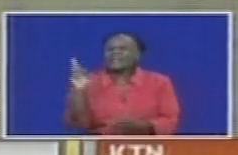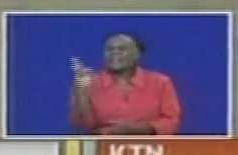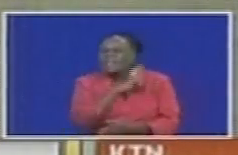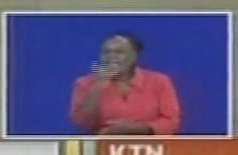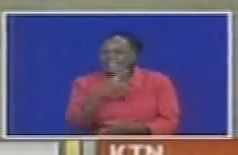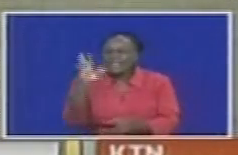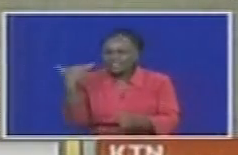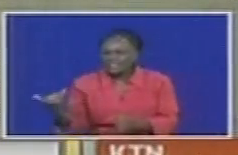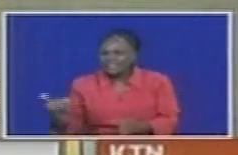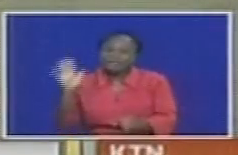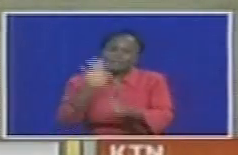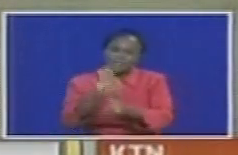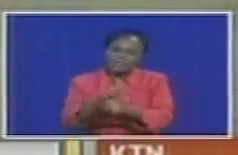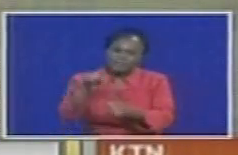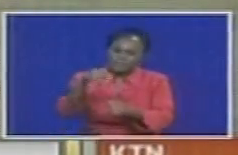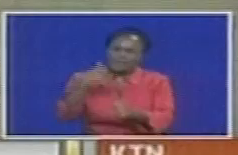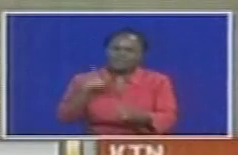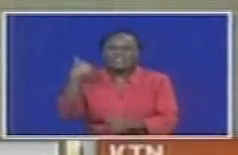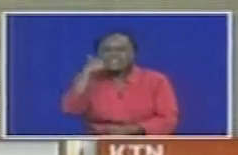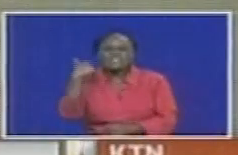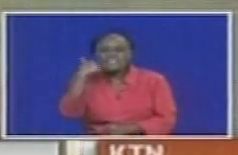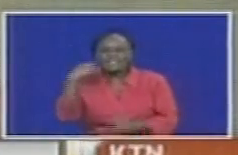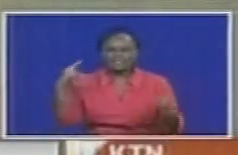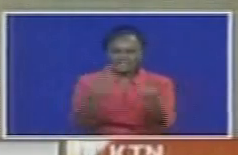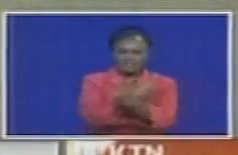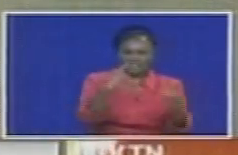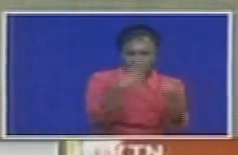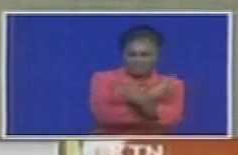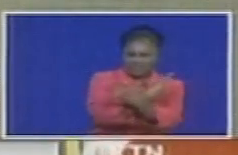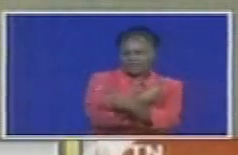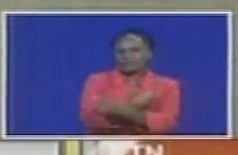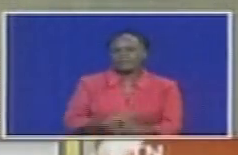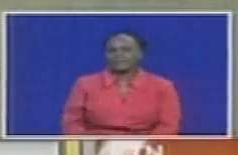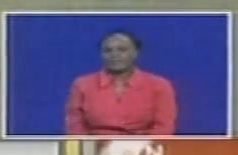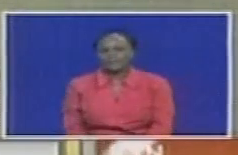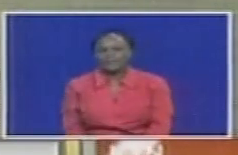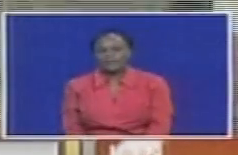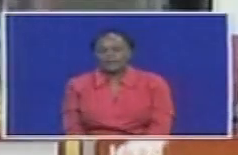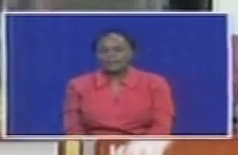watoto wengi wanaokumbwa na maradhi mbalimbali. Agnes Penda anaarifu.